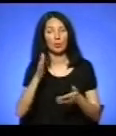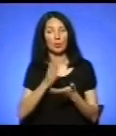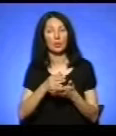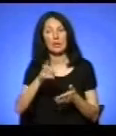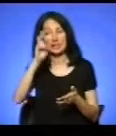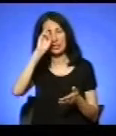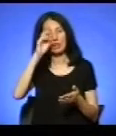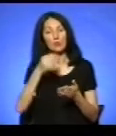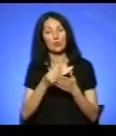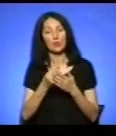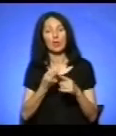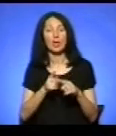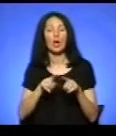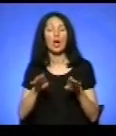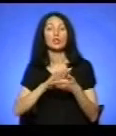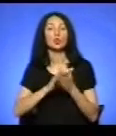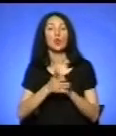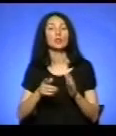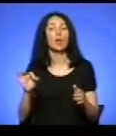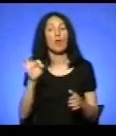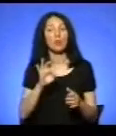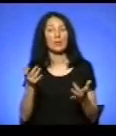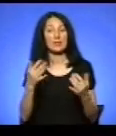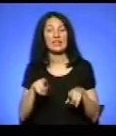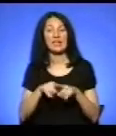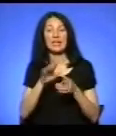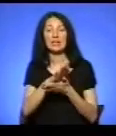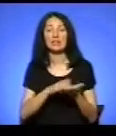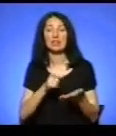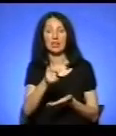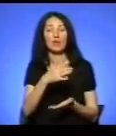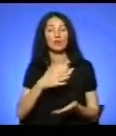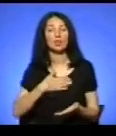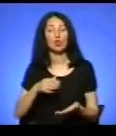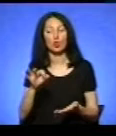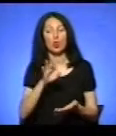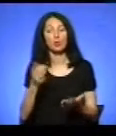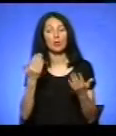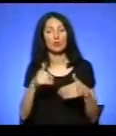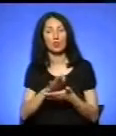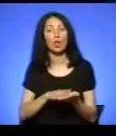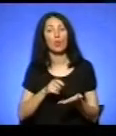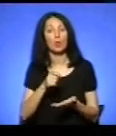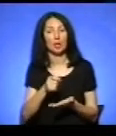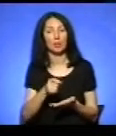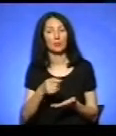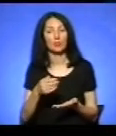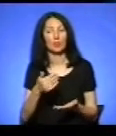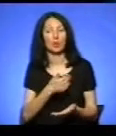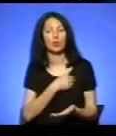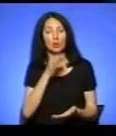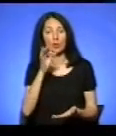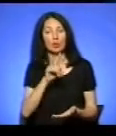в області? Скільки таких заяв з нашої області подали вже? Хочу сказати, що